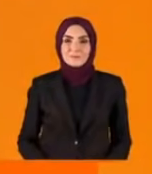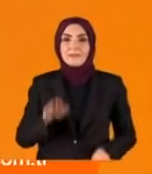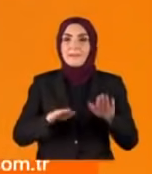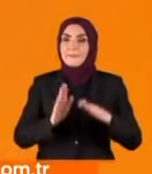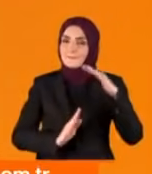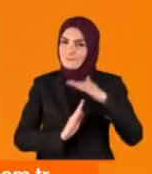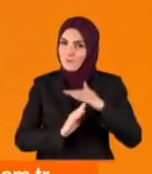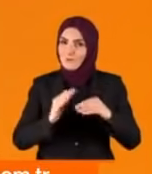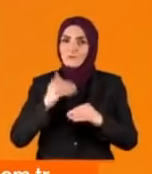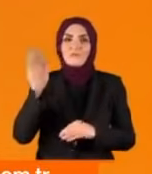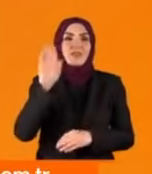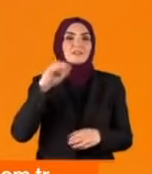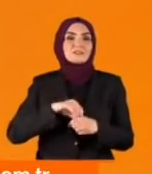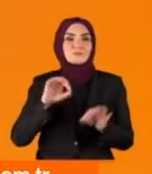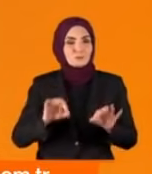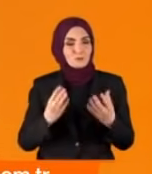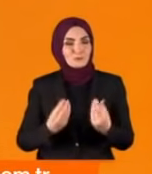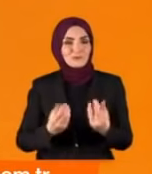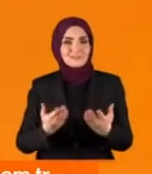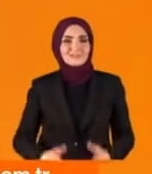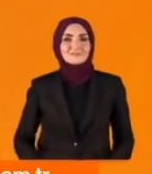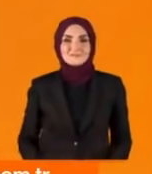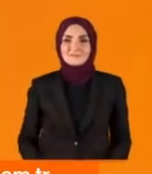Reklam arasına gidiyoruz, ardından veda etmek için burada olacağız.